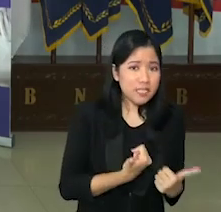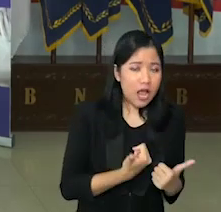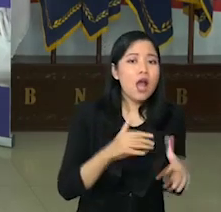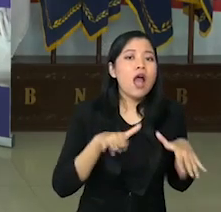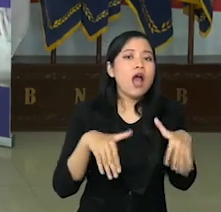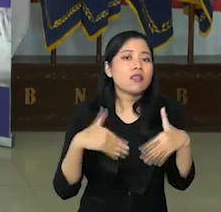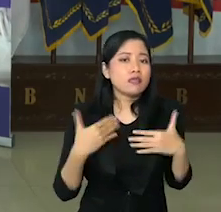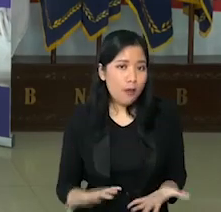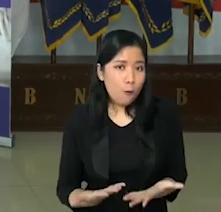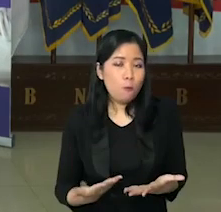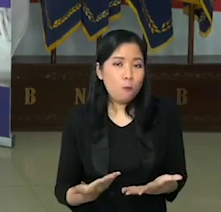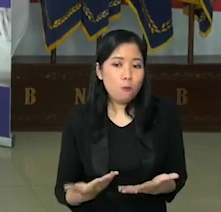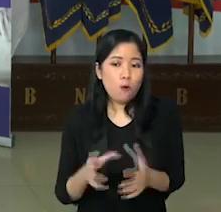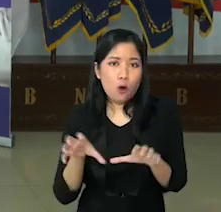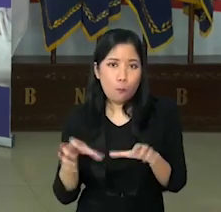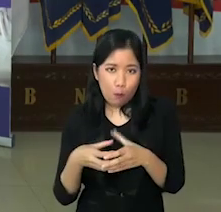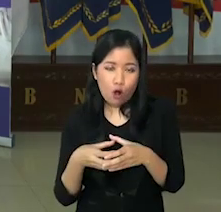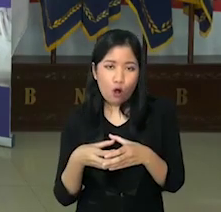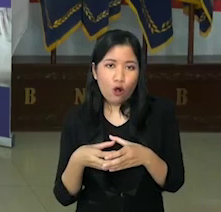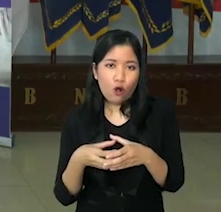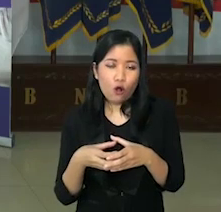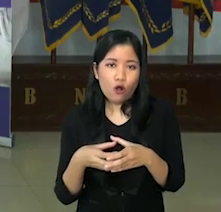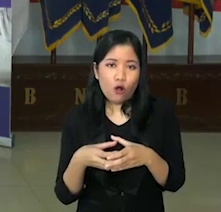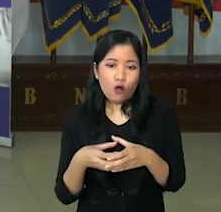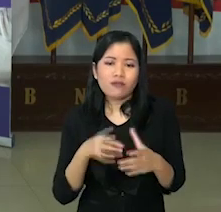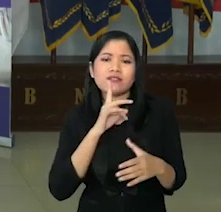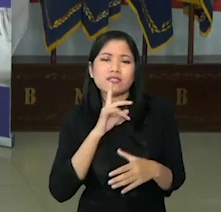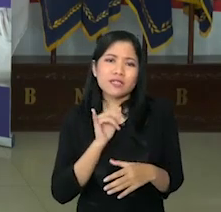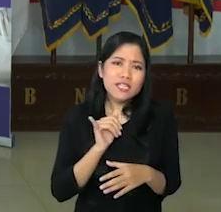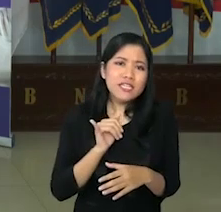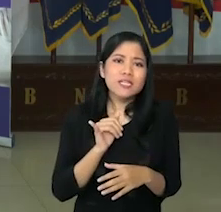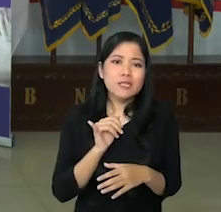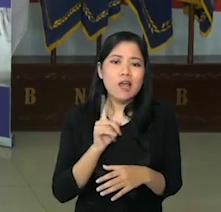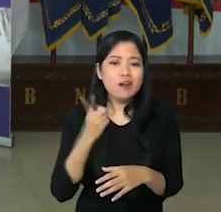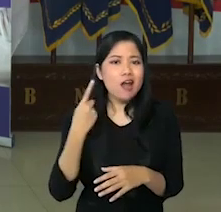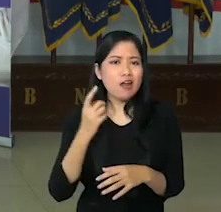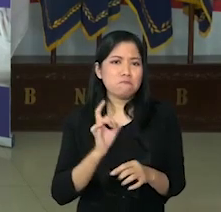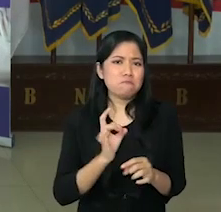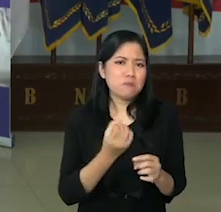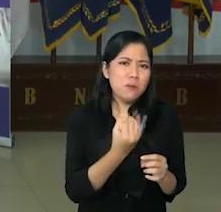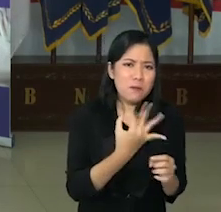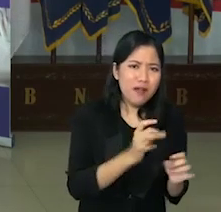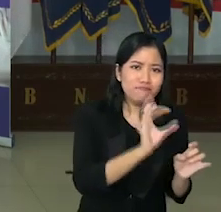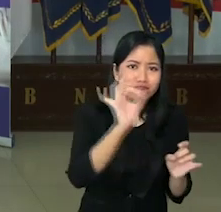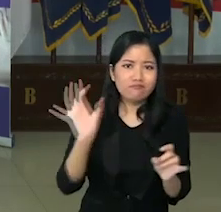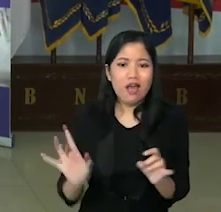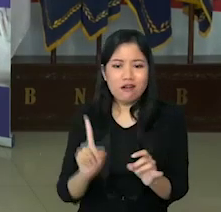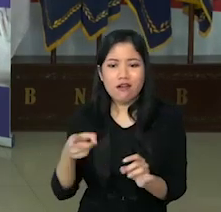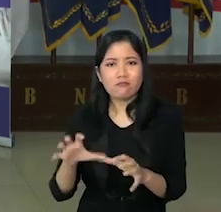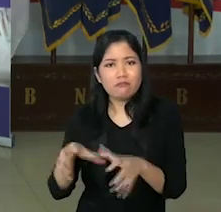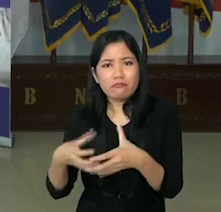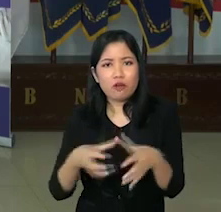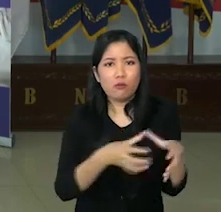Hai atau dilaksanakan secara kelompok seperti yang diinisiasi oleh berbagai kelompok masyarakat kita